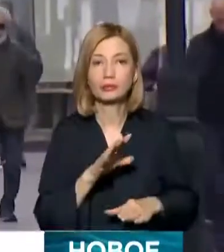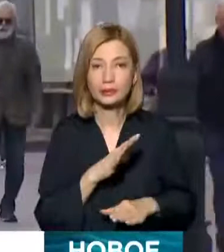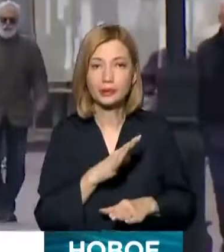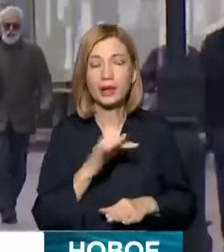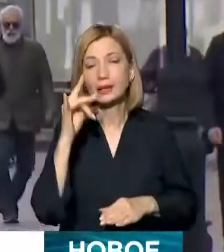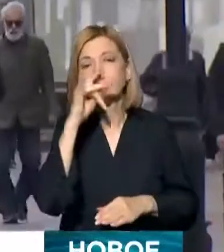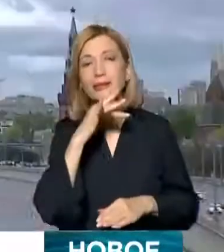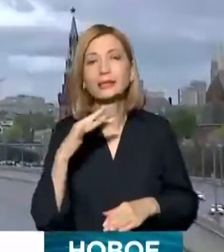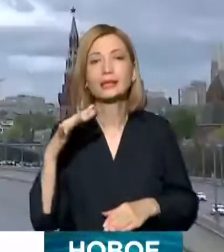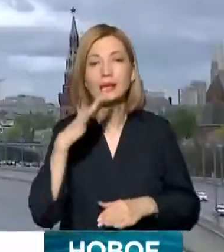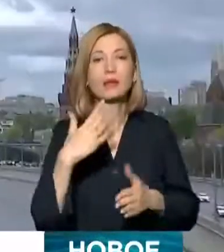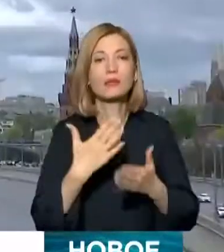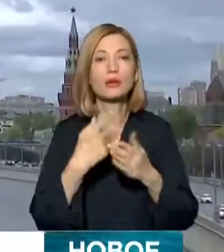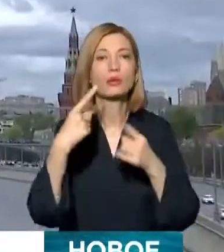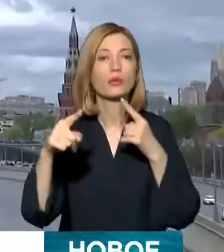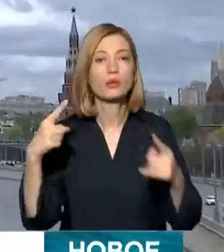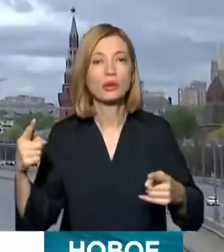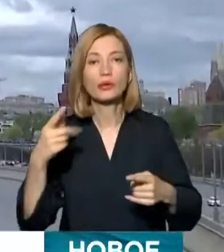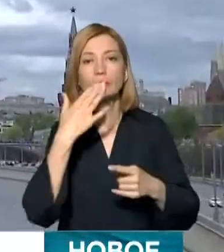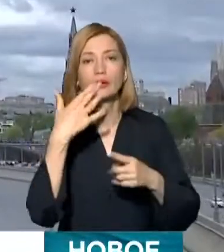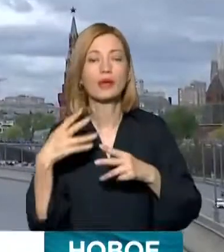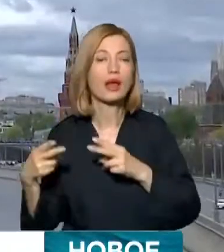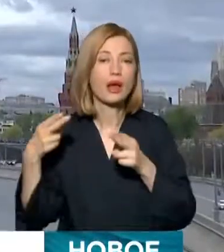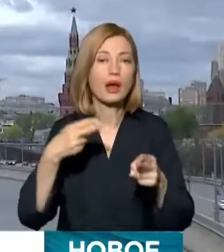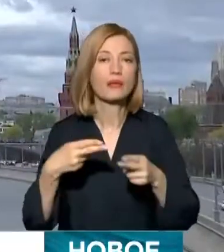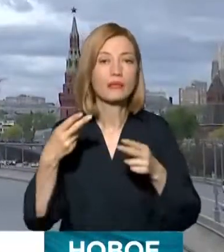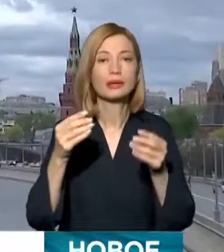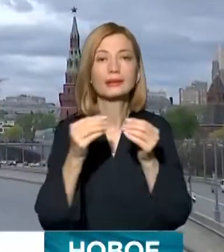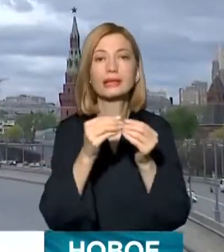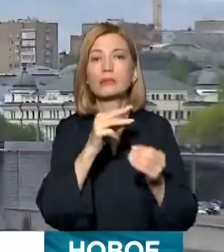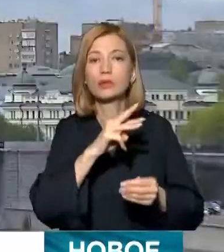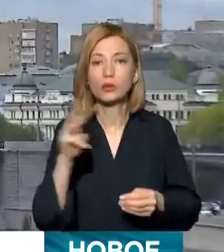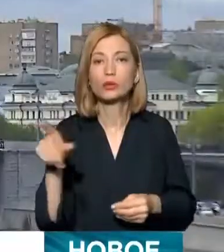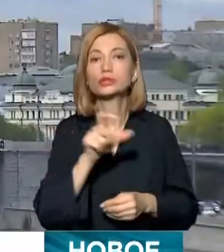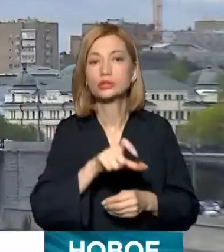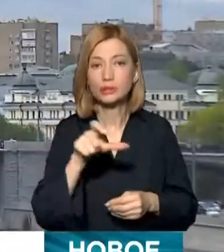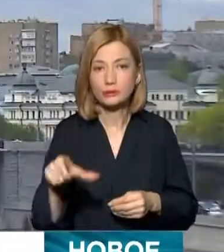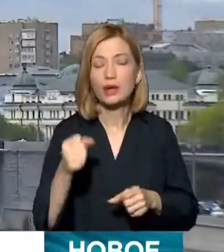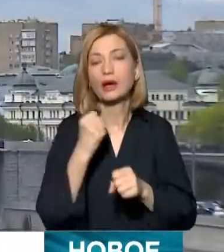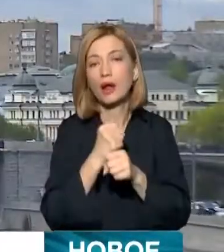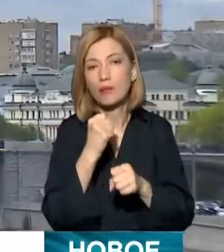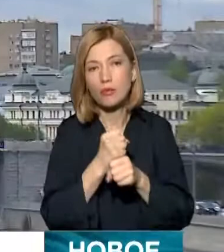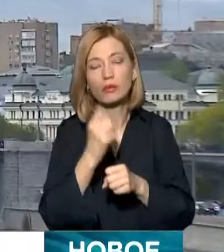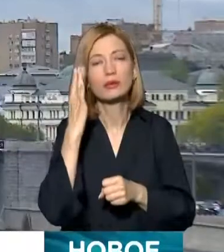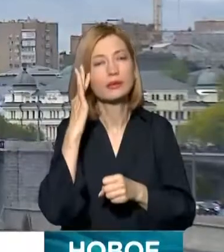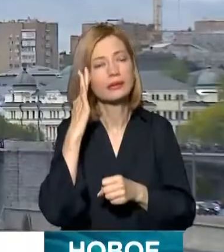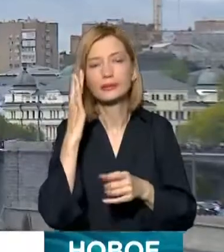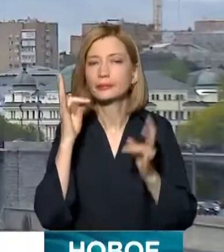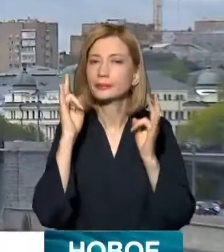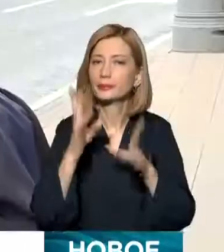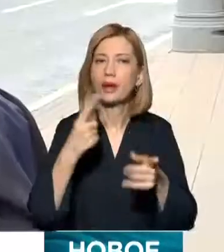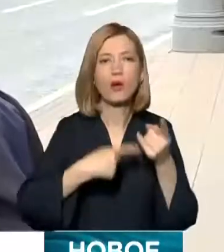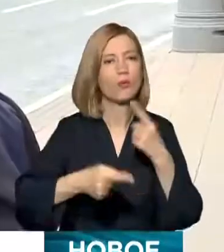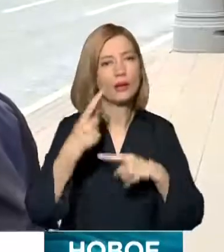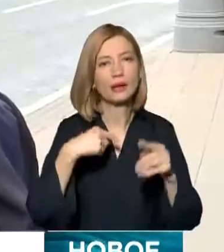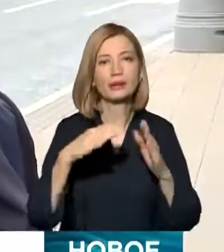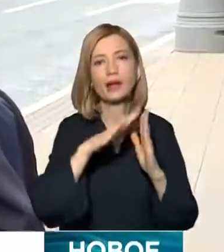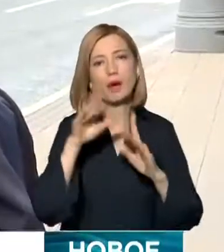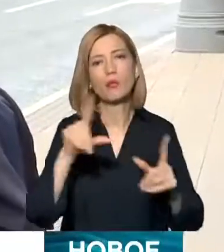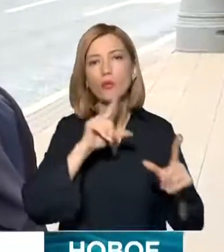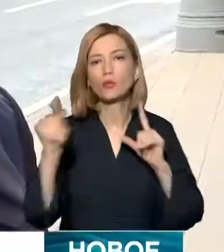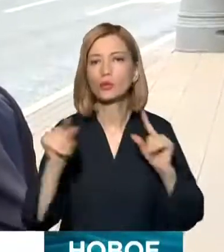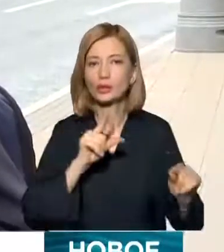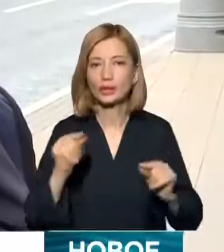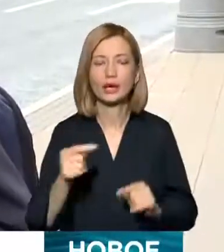на заработках находятся более 10 миллионов иностранцев. Многие из них уже задумываются вернуться на родину. Есть